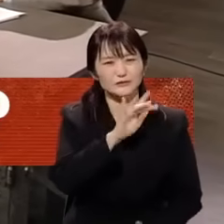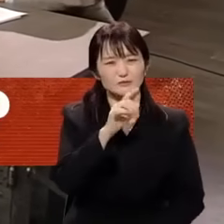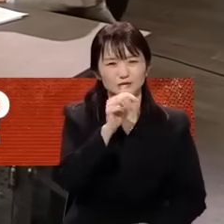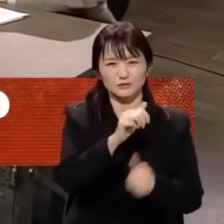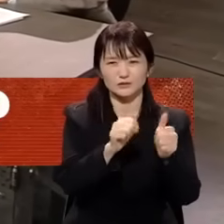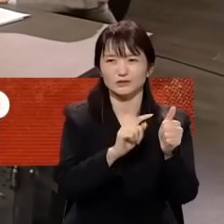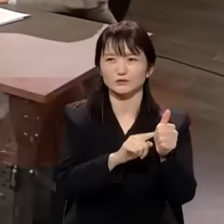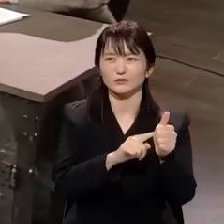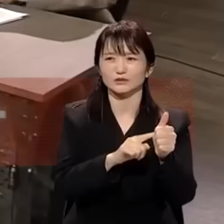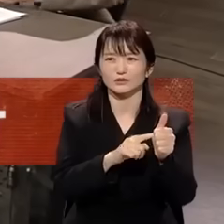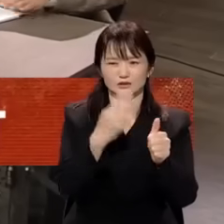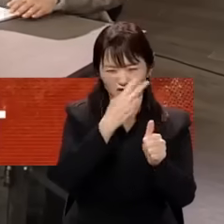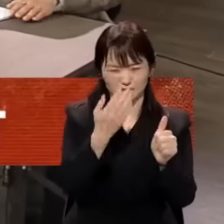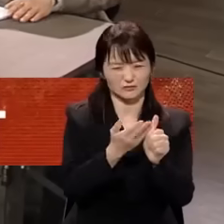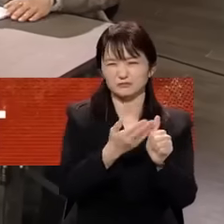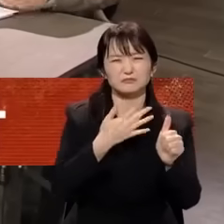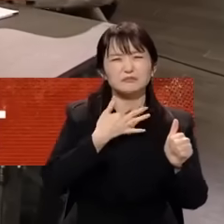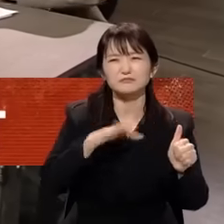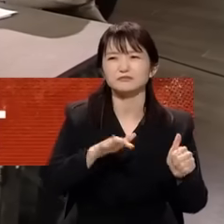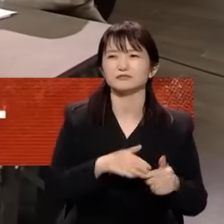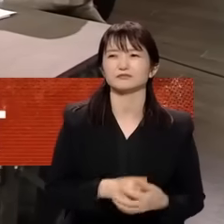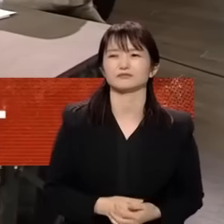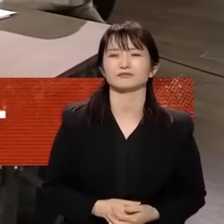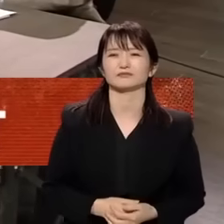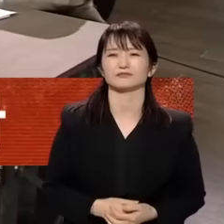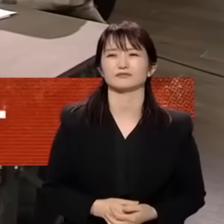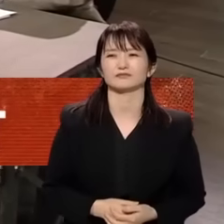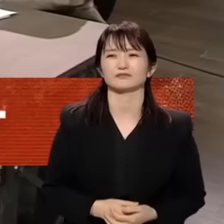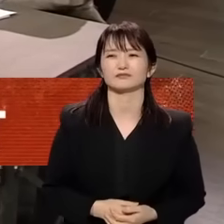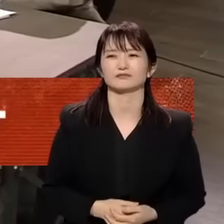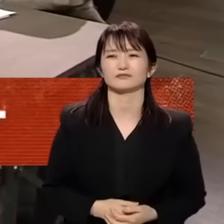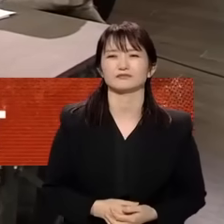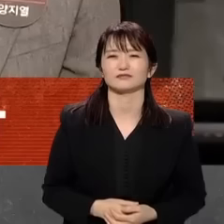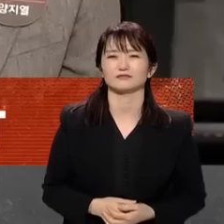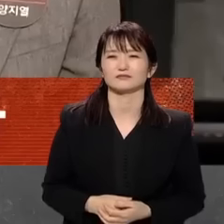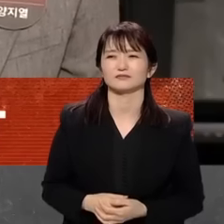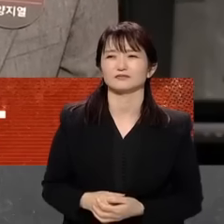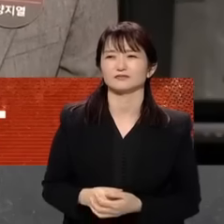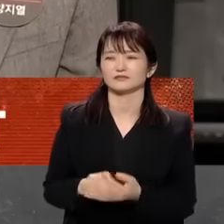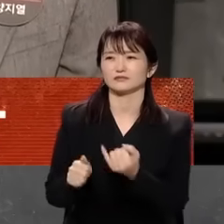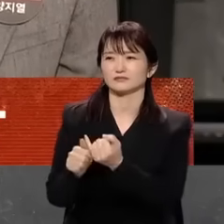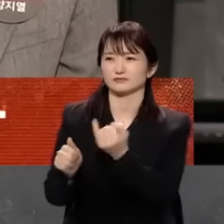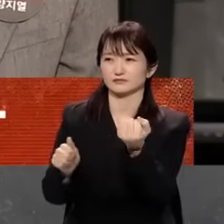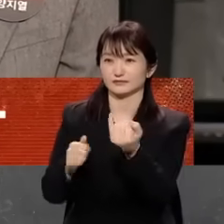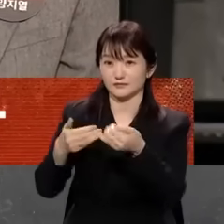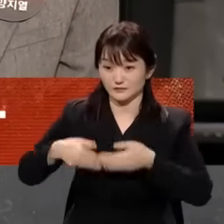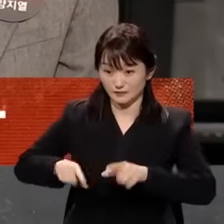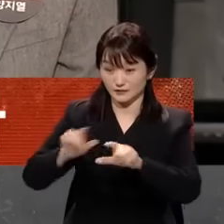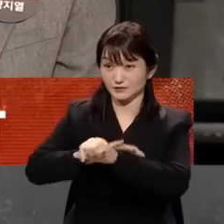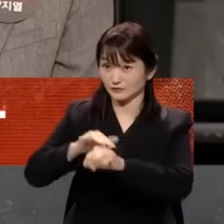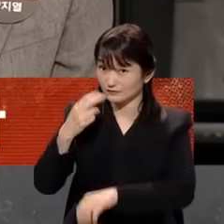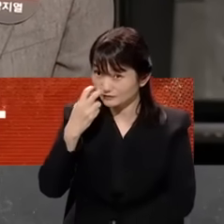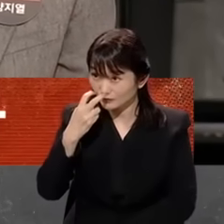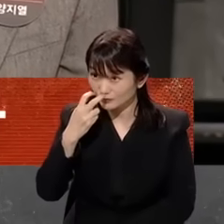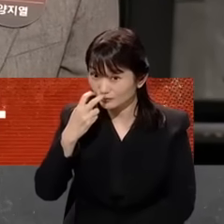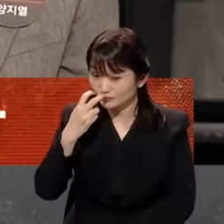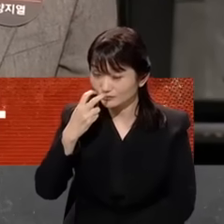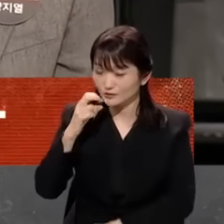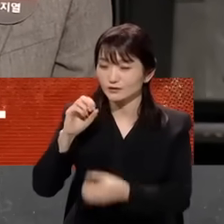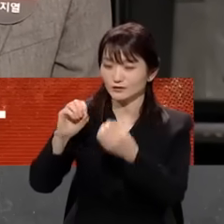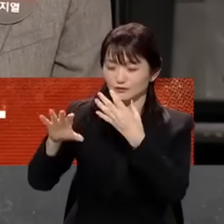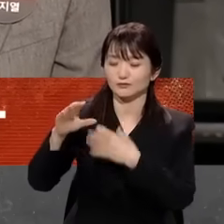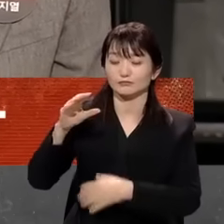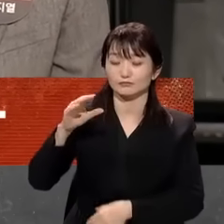돌댕이 혼자 보는 거 아니까 한번 그 애 잘 아 애가 문제가 아니라 형수 세길 잘 챙기세요 그러면 당연하죠 아 생각이랑 얘기랑 좀